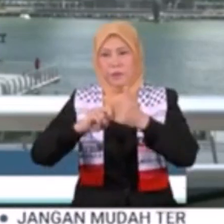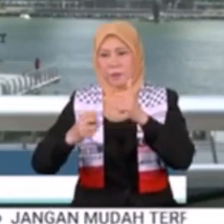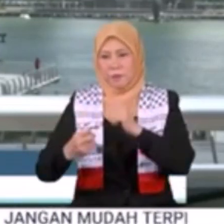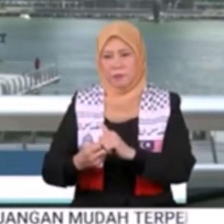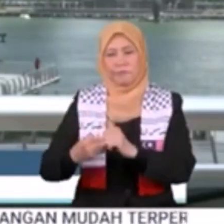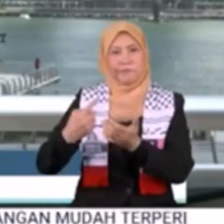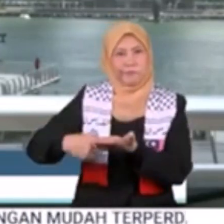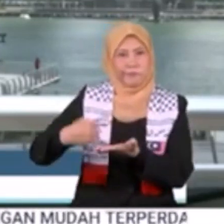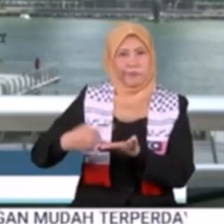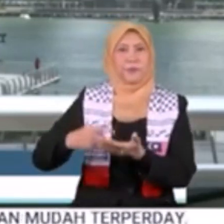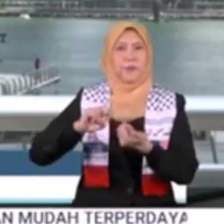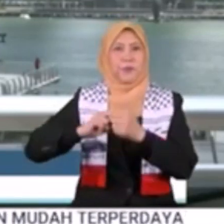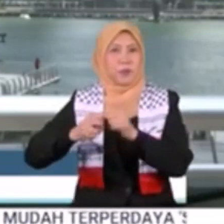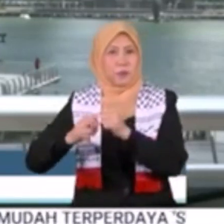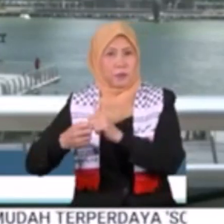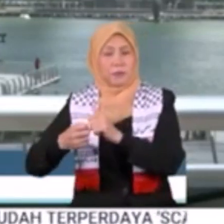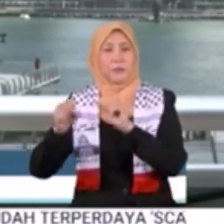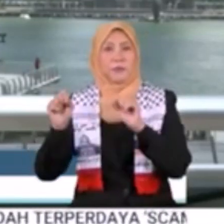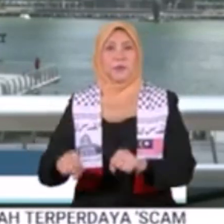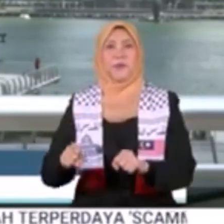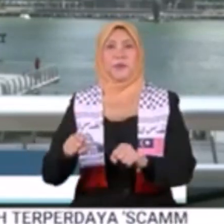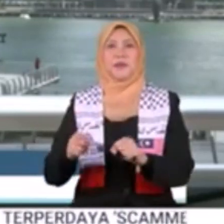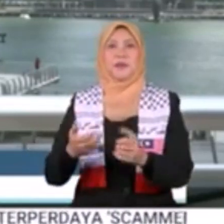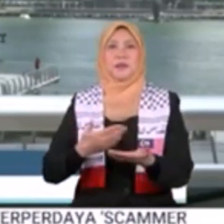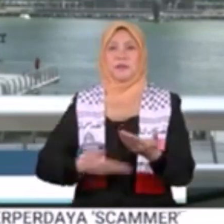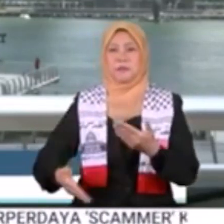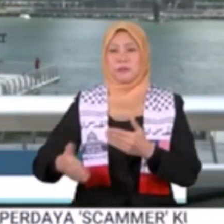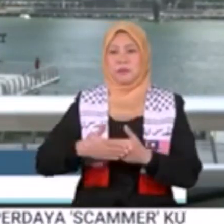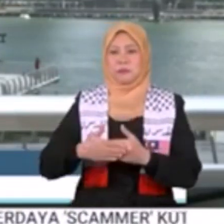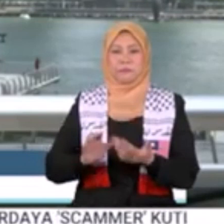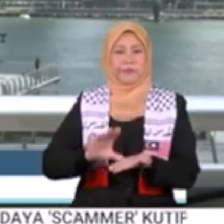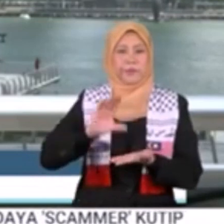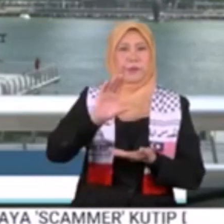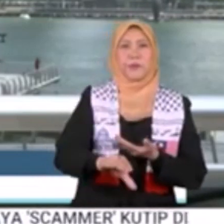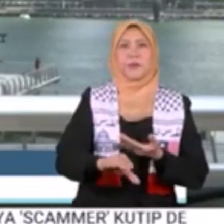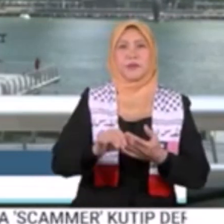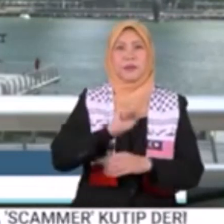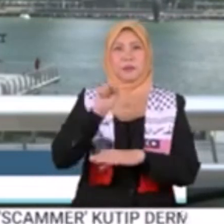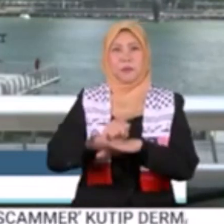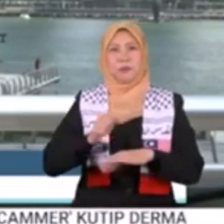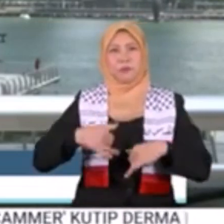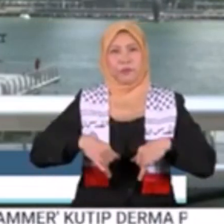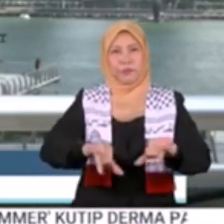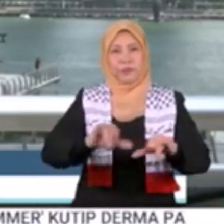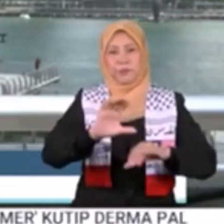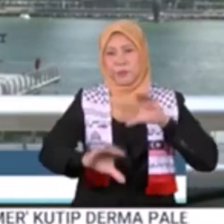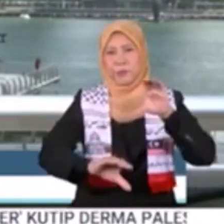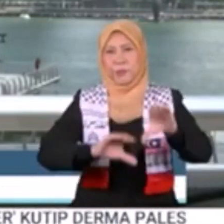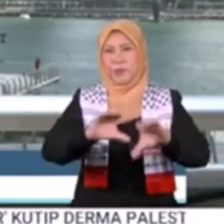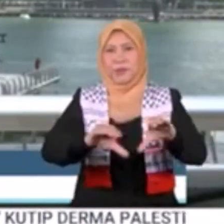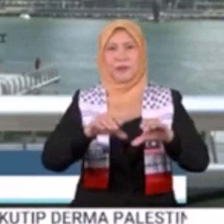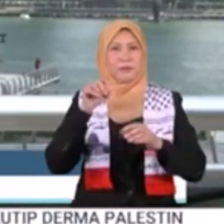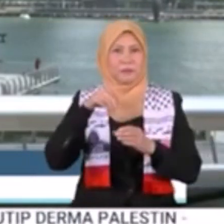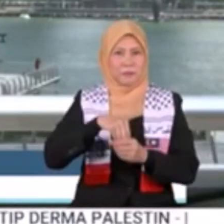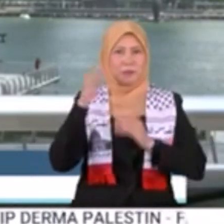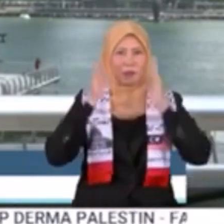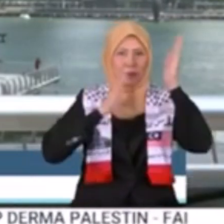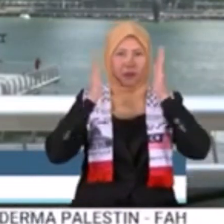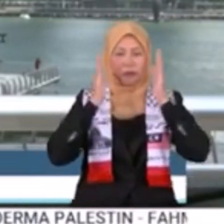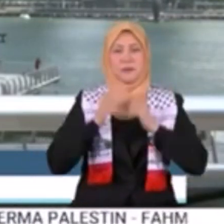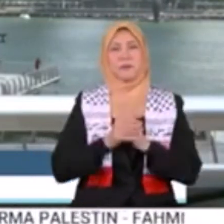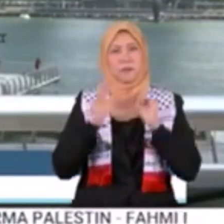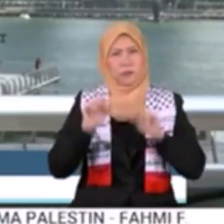isu-isu terlibat akan menjadi balasan terhadap pelaburan dari Singapura yang terus meningkat kepada Malaysia. Dan ini semua sebenarnya